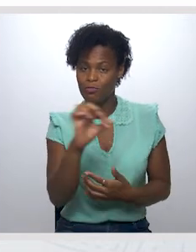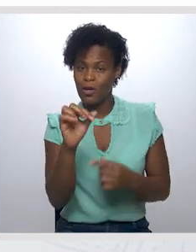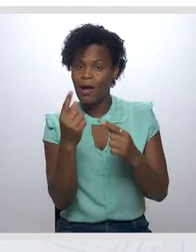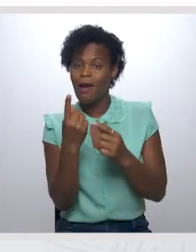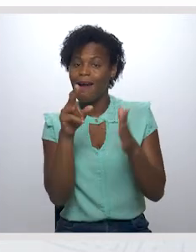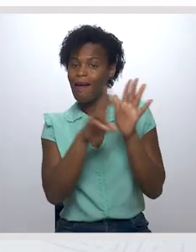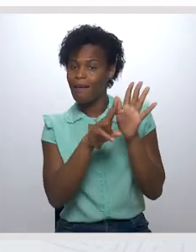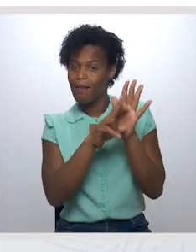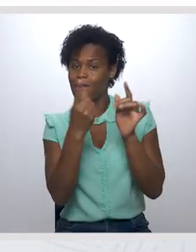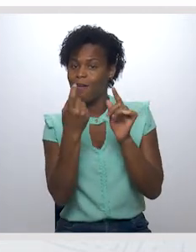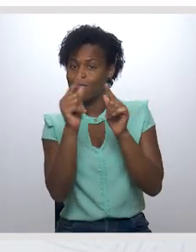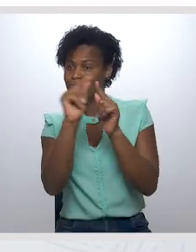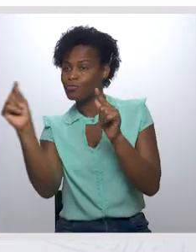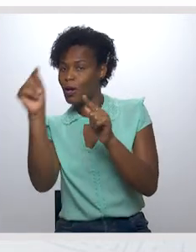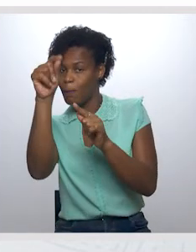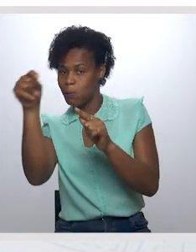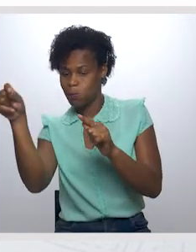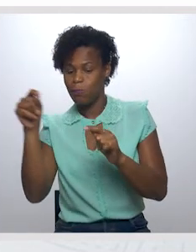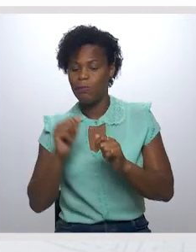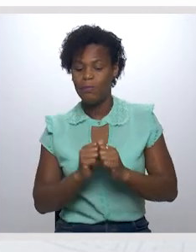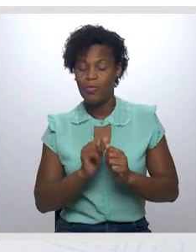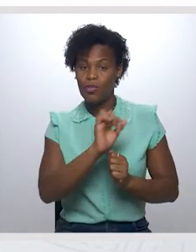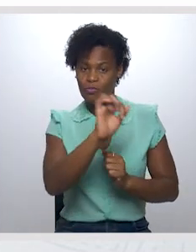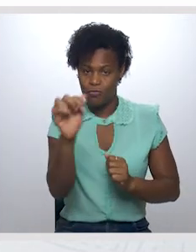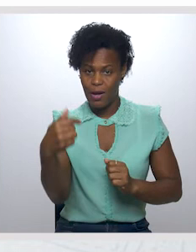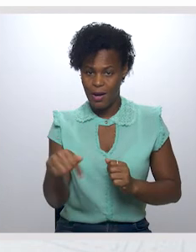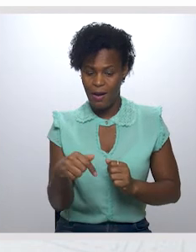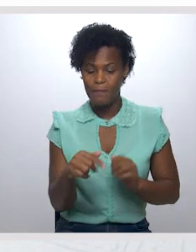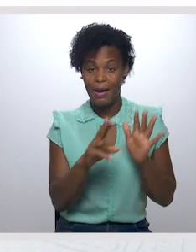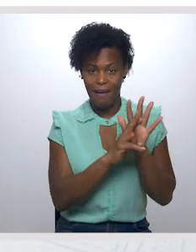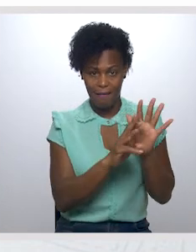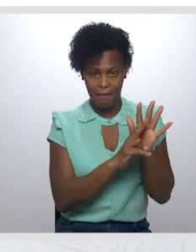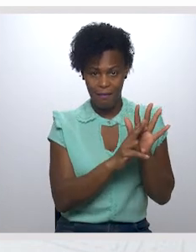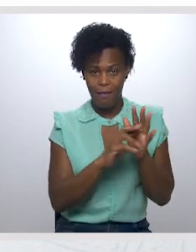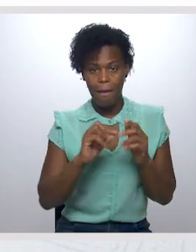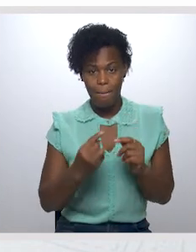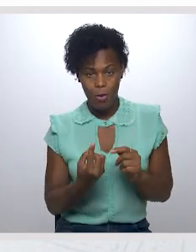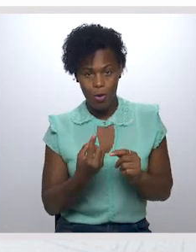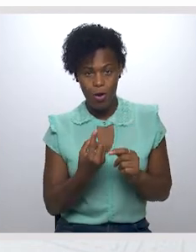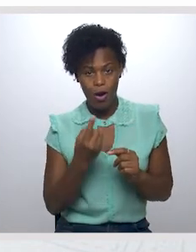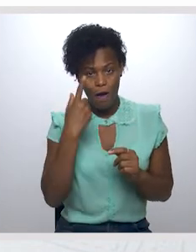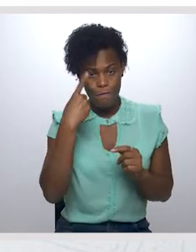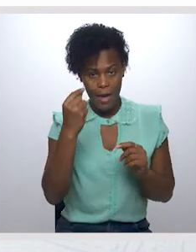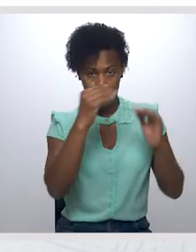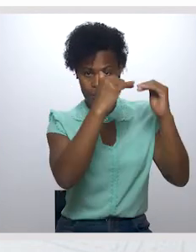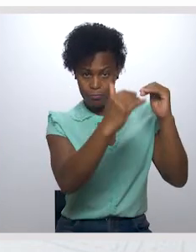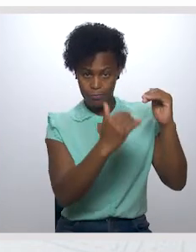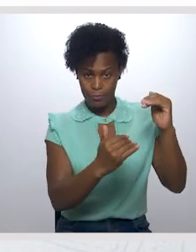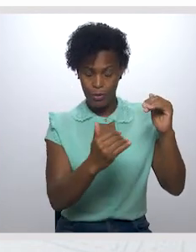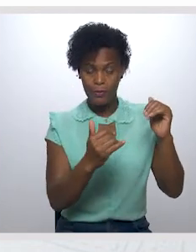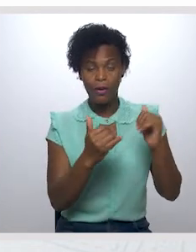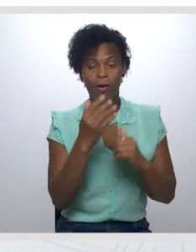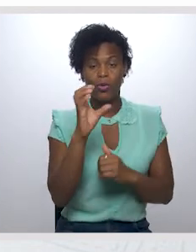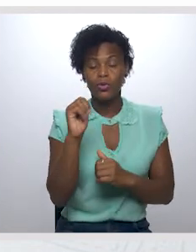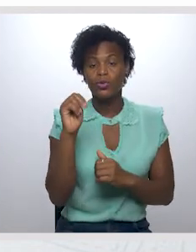allez compléter la règle. Vous avez votre règle. Pour conjuguer un verbe